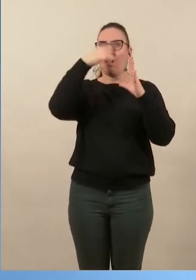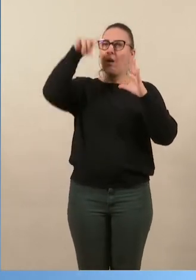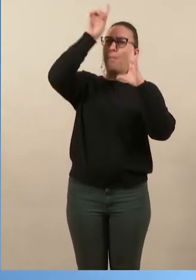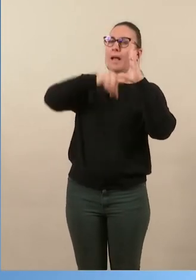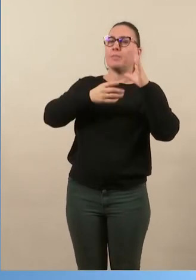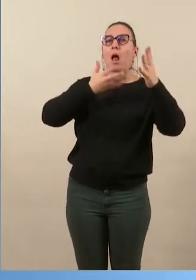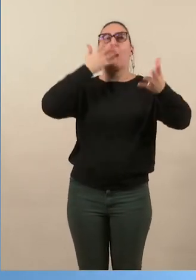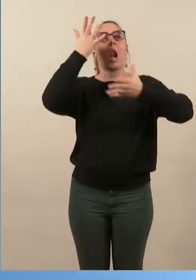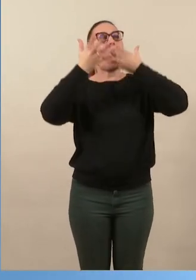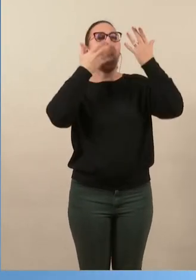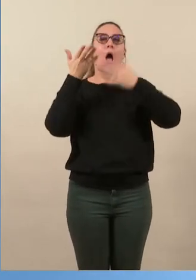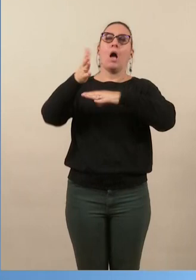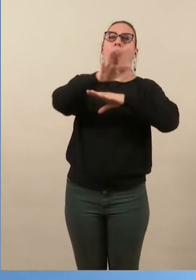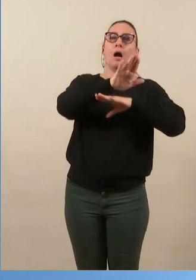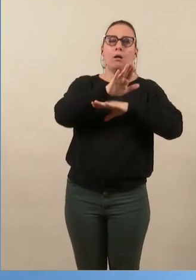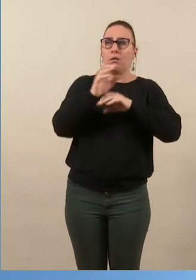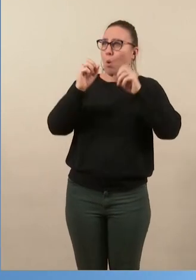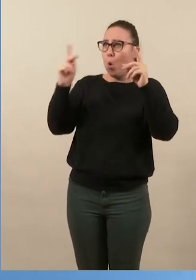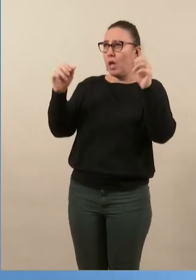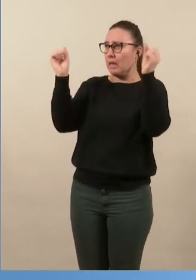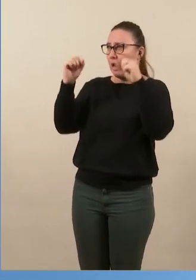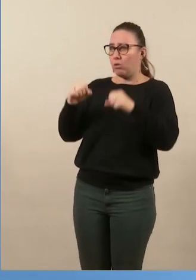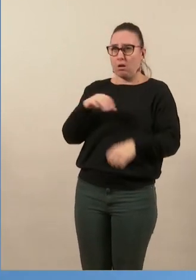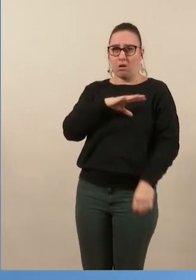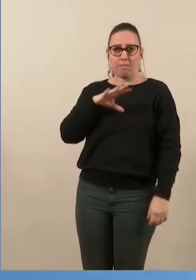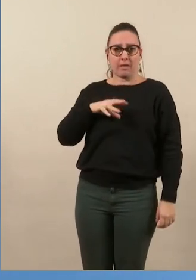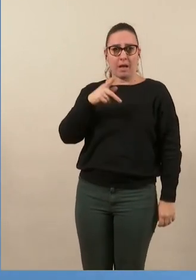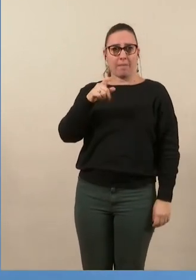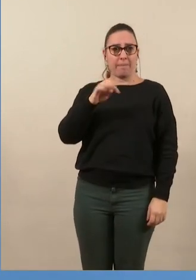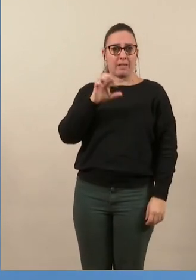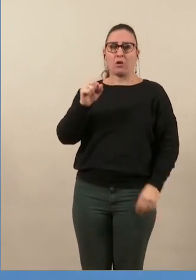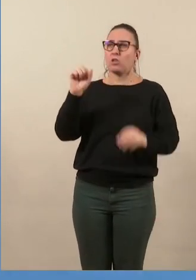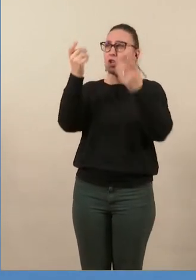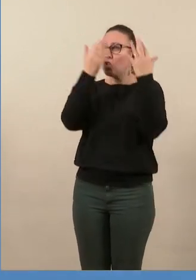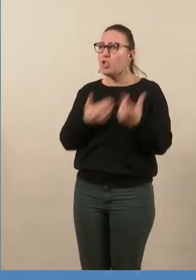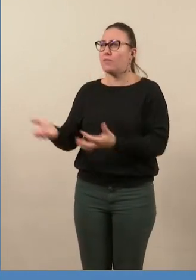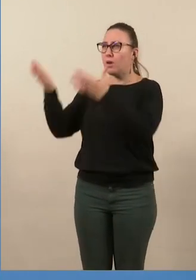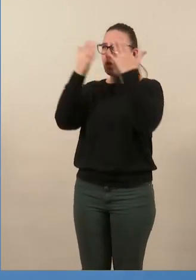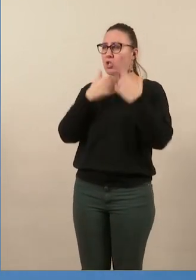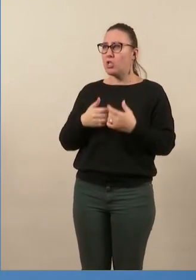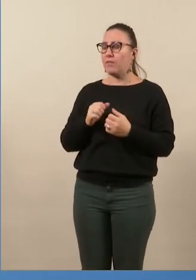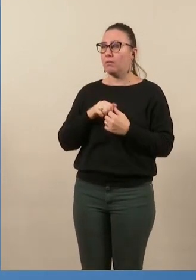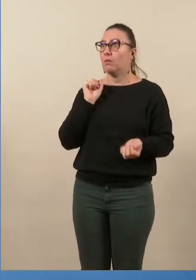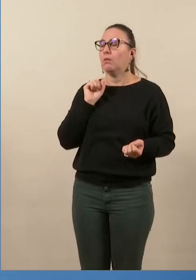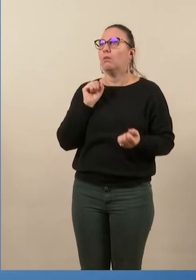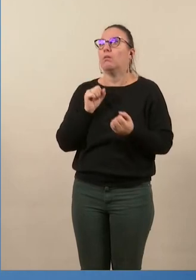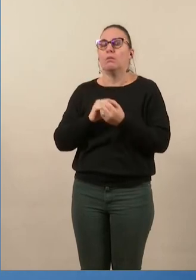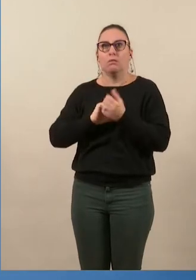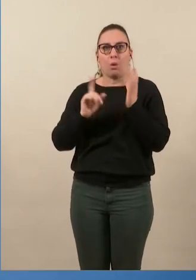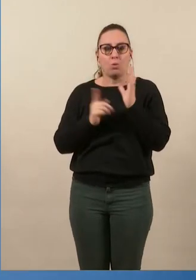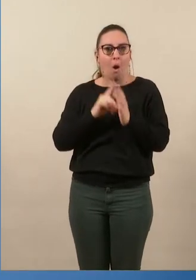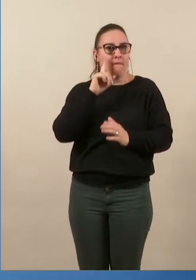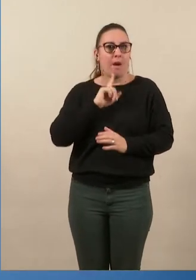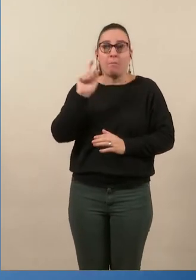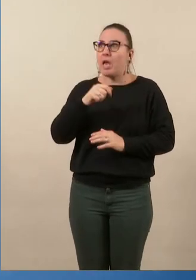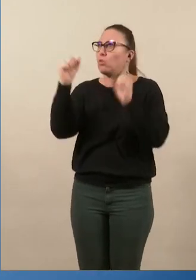et honnêtement on ne peut qu'être d'accord avec vous Madame Peters quand vous présentez des chiffres qui sont quand même assez affolants sur les droits des femmes sur